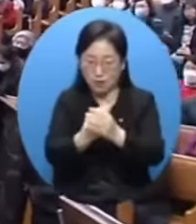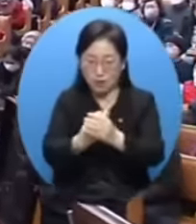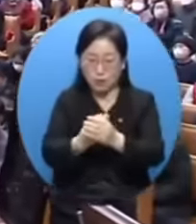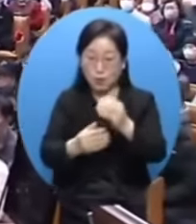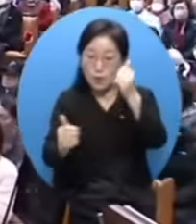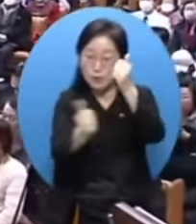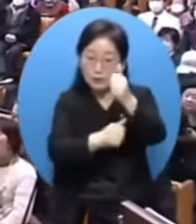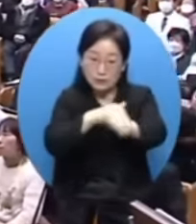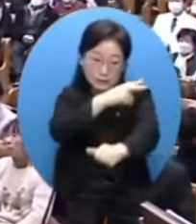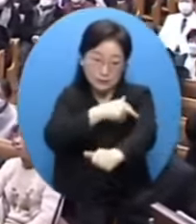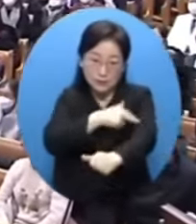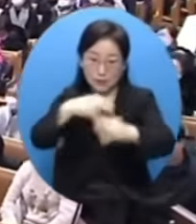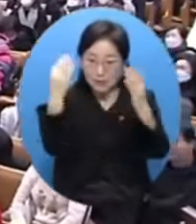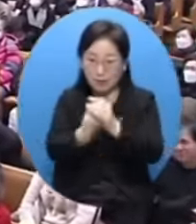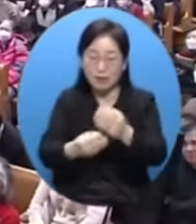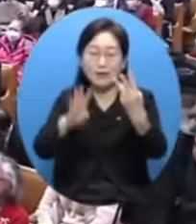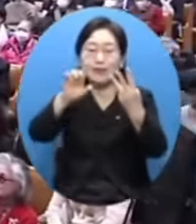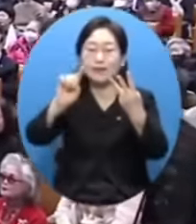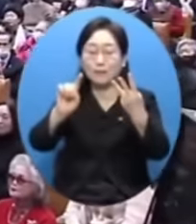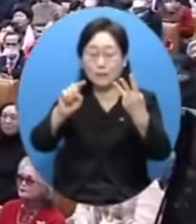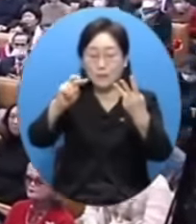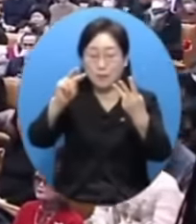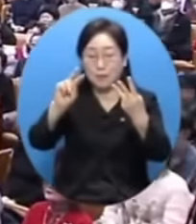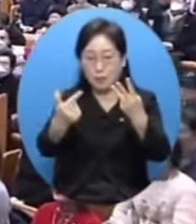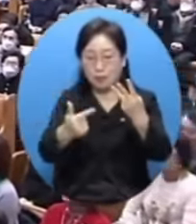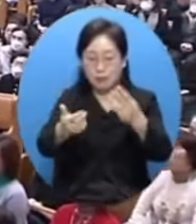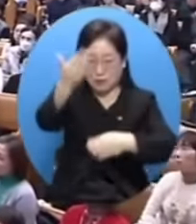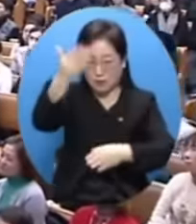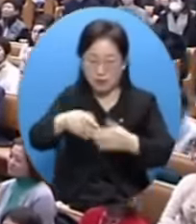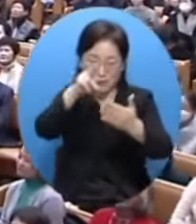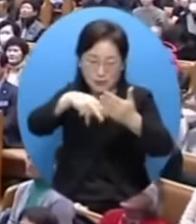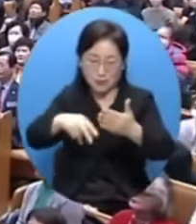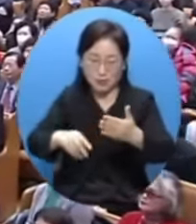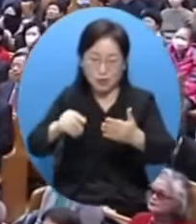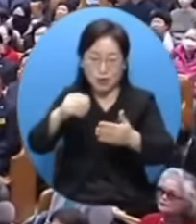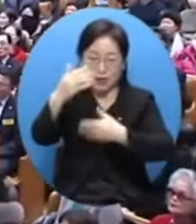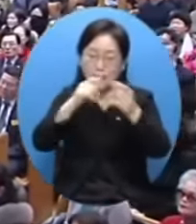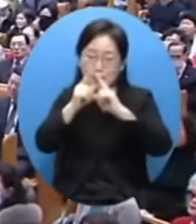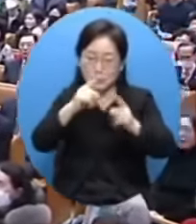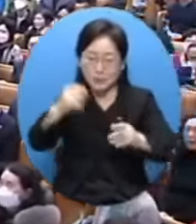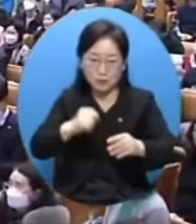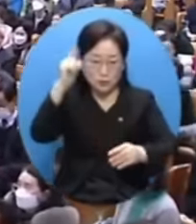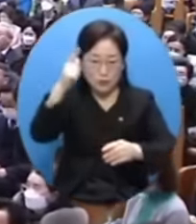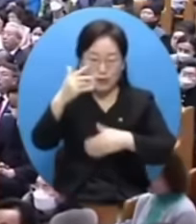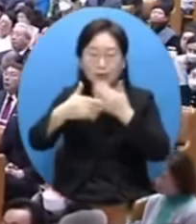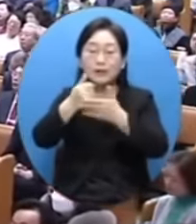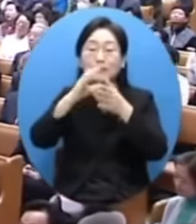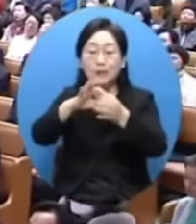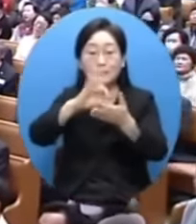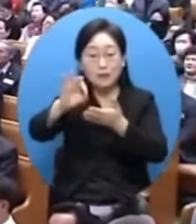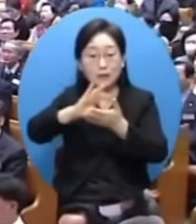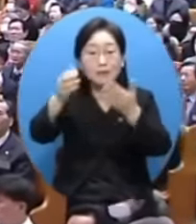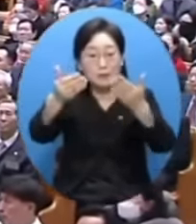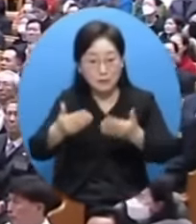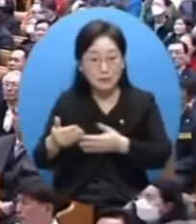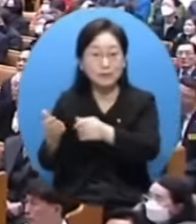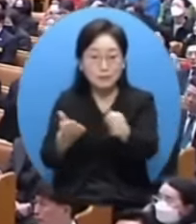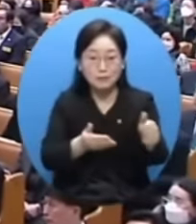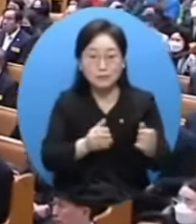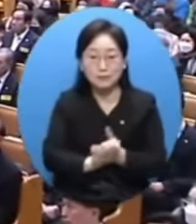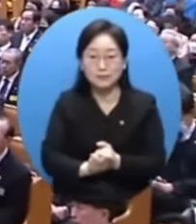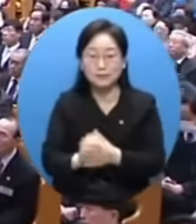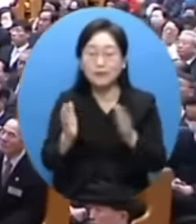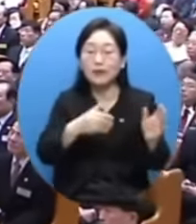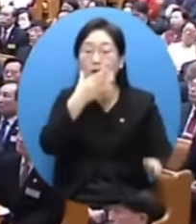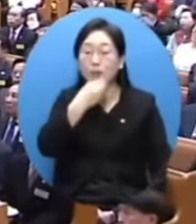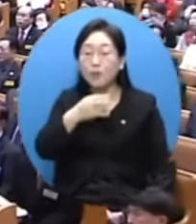읽고 말씀을 읽고 묵상해 말씀을 무장해서 위대한 하나님의 사람들로 쓰임받게 되기를 바랍니다 아멘 아멘 그러면 우리가 복